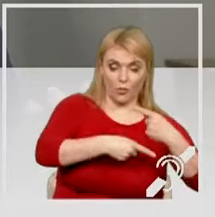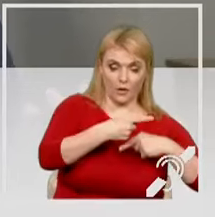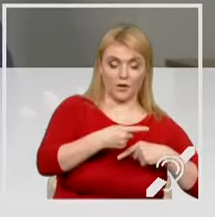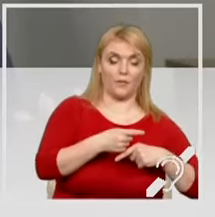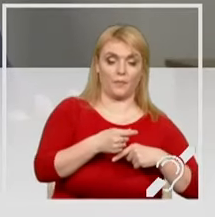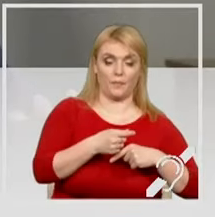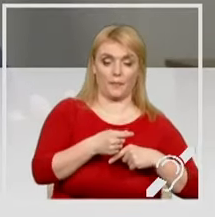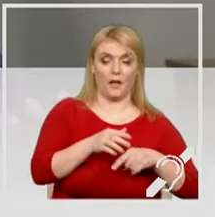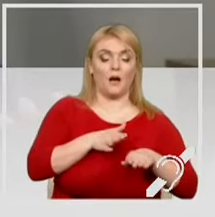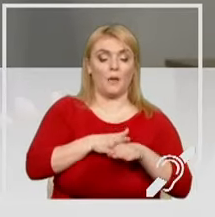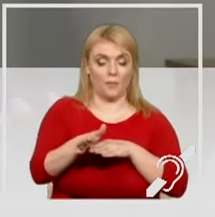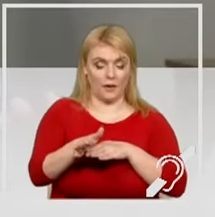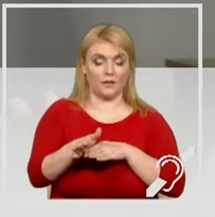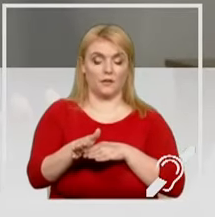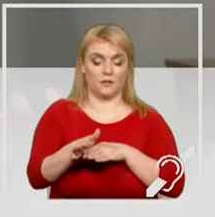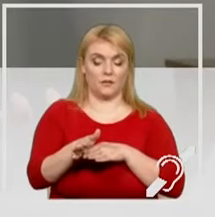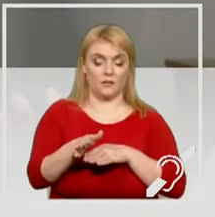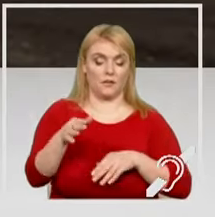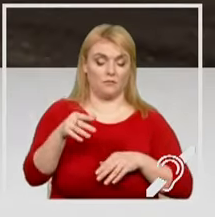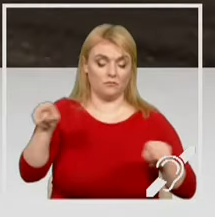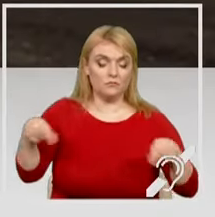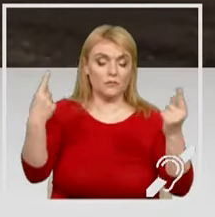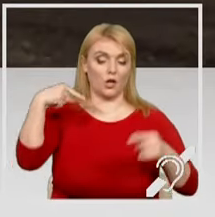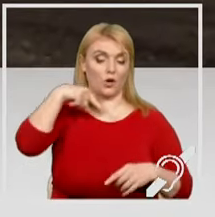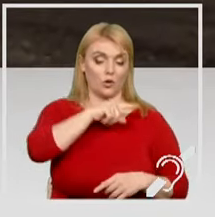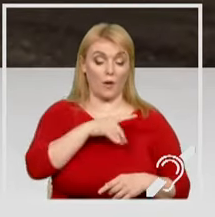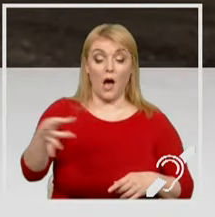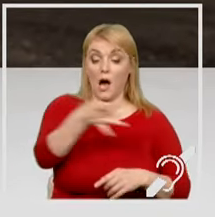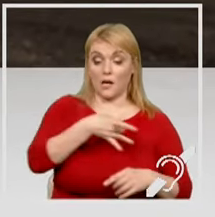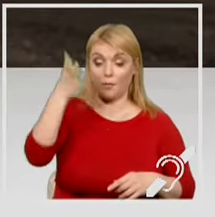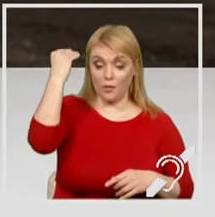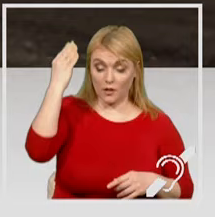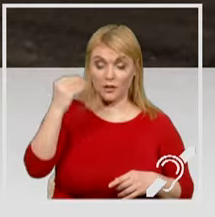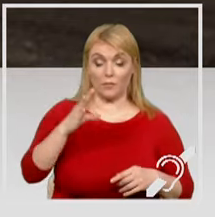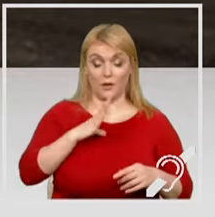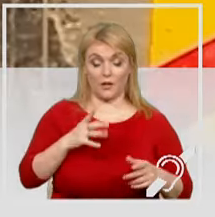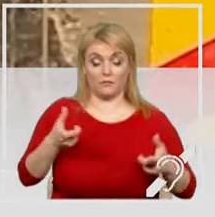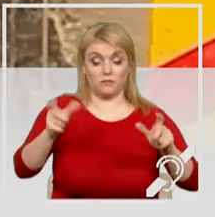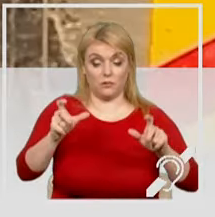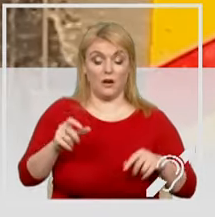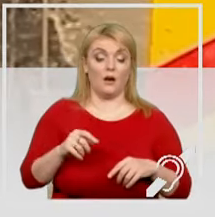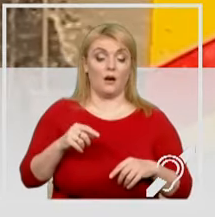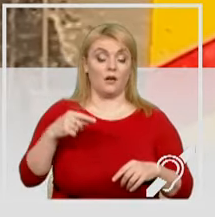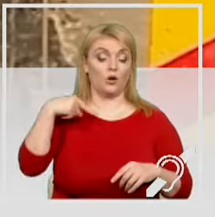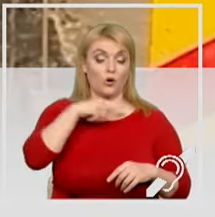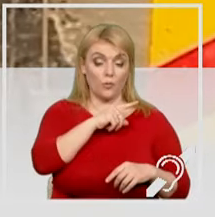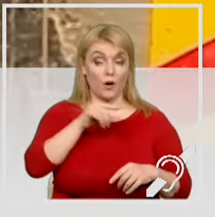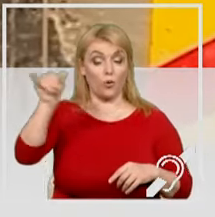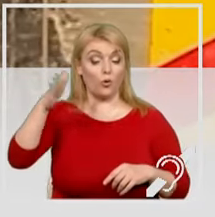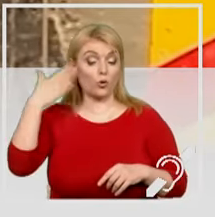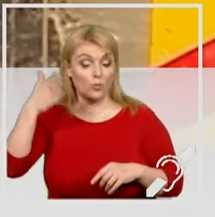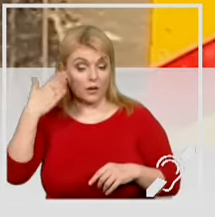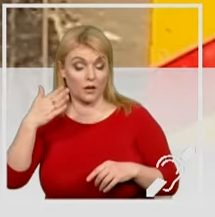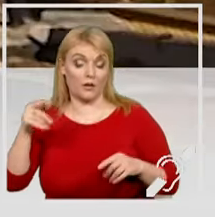în deplinul sens a cuvântului economia. În timp ce Republica Moldova a avut o creștere economică modestă, România a avut o creștere